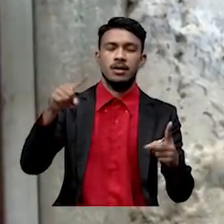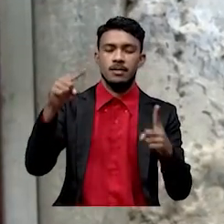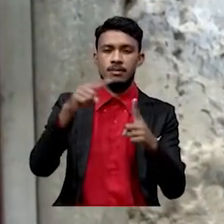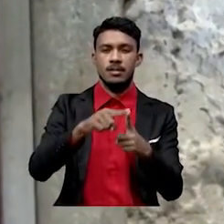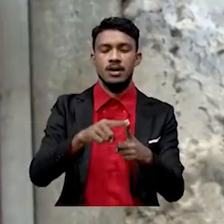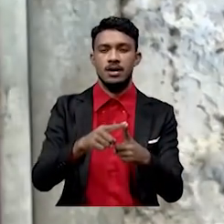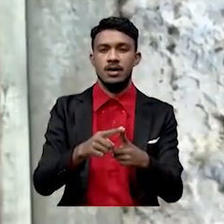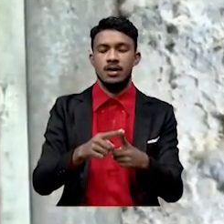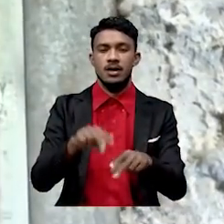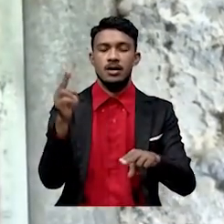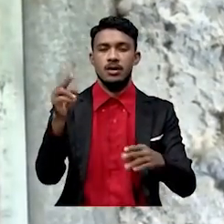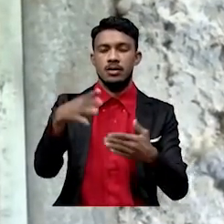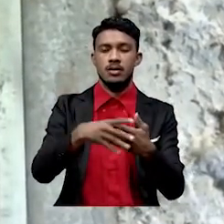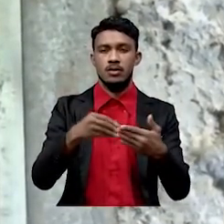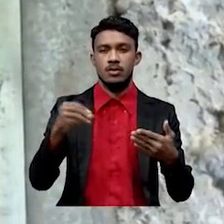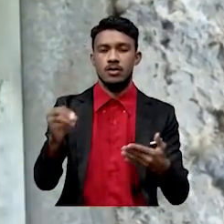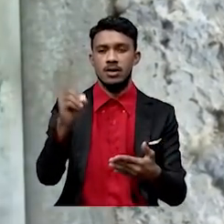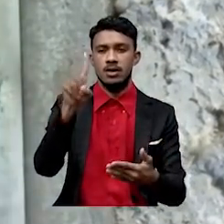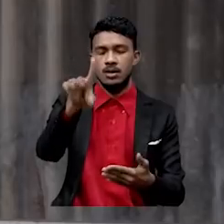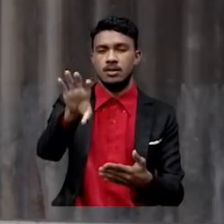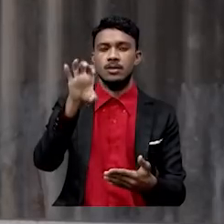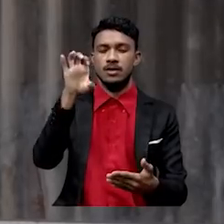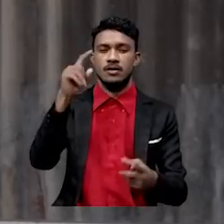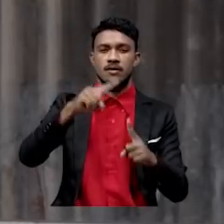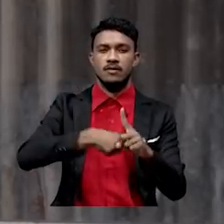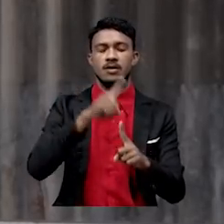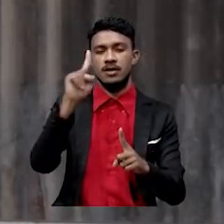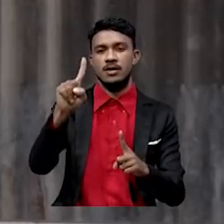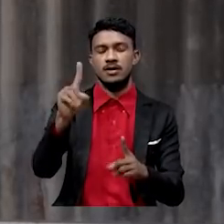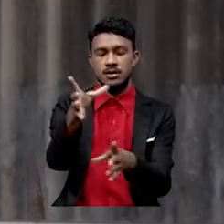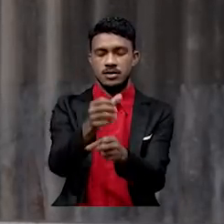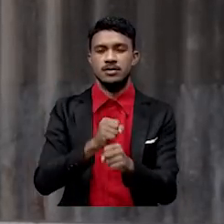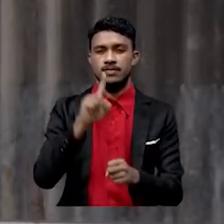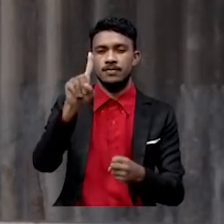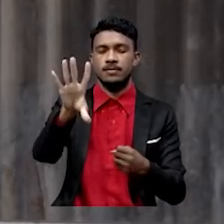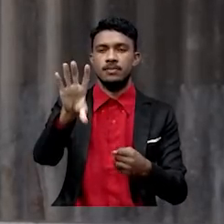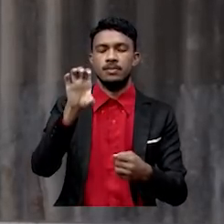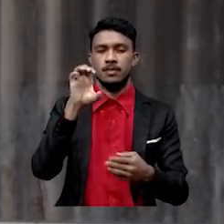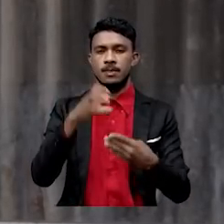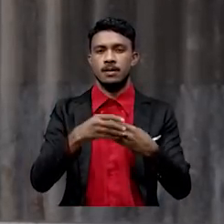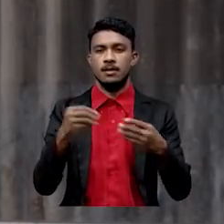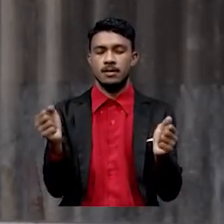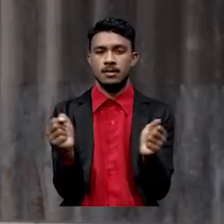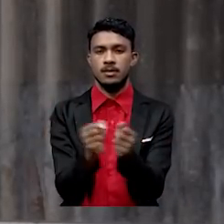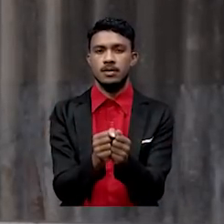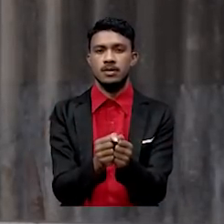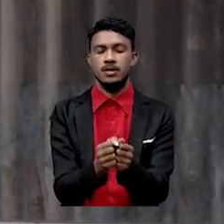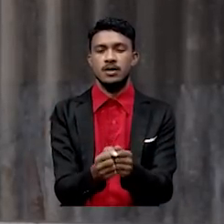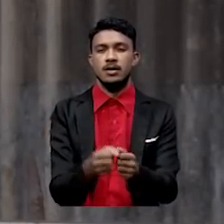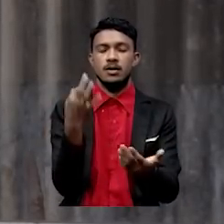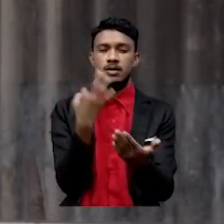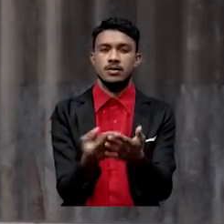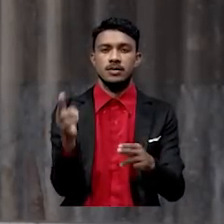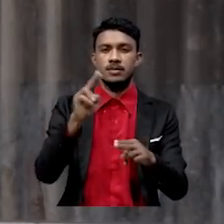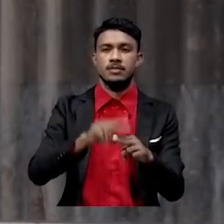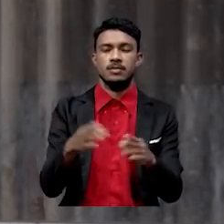Amerikanu atus ide kada fulang. Tuto kala toka kala nune ona. Mai salari minum, mai minum nu bahau,